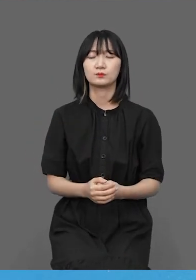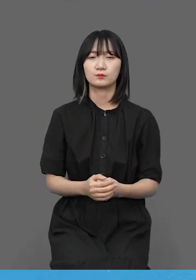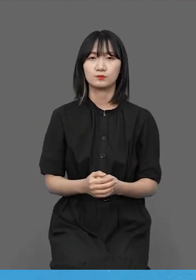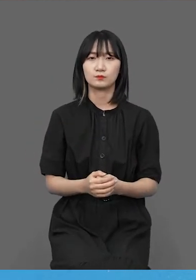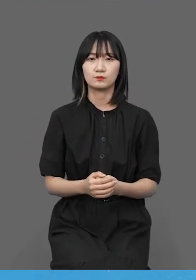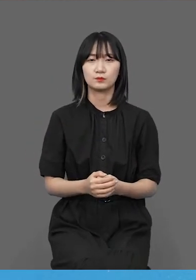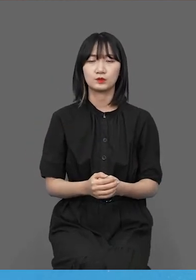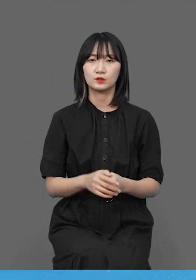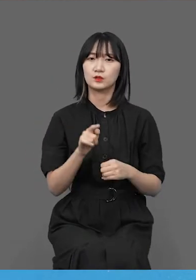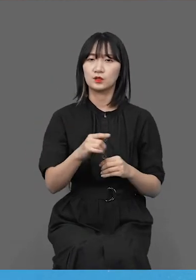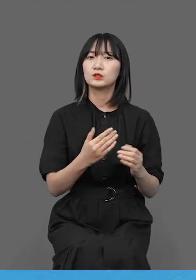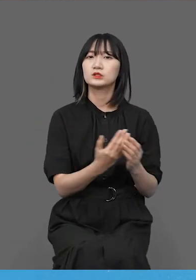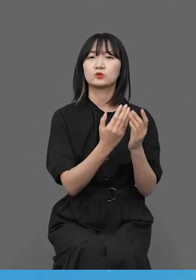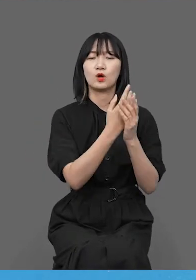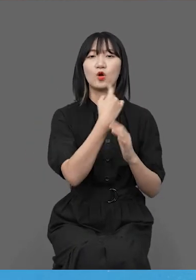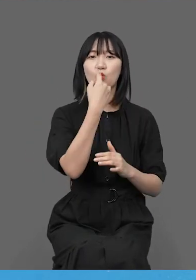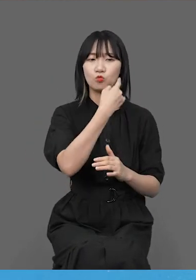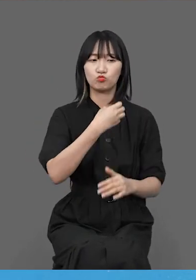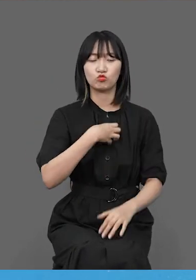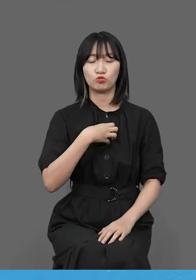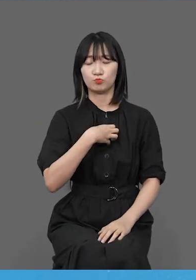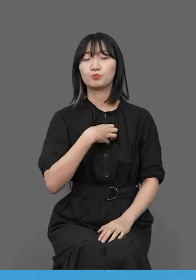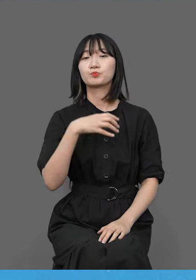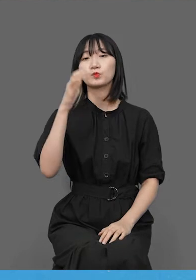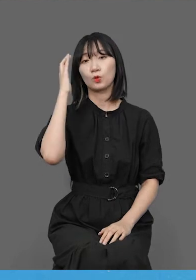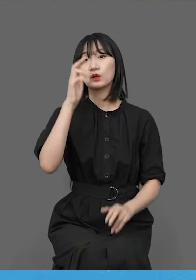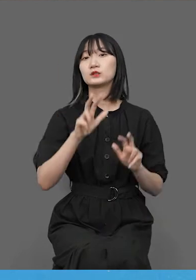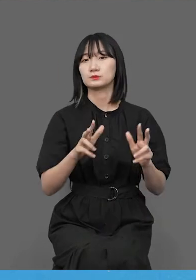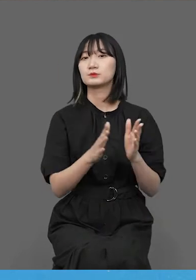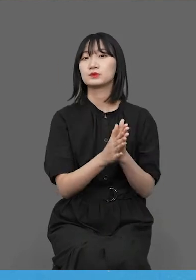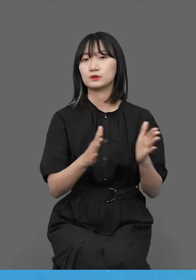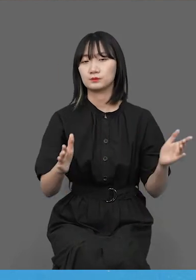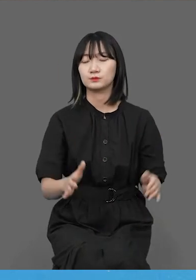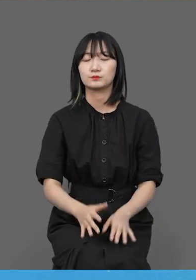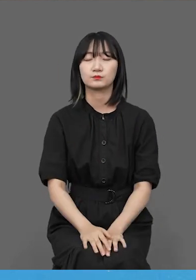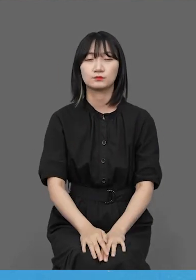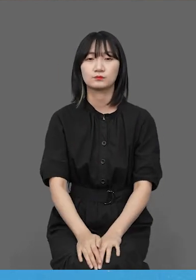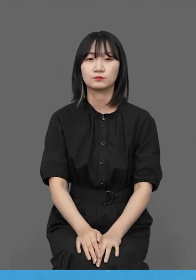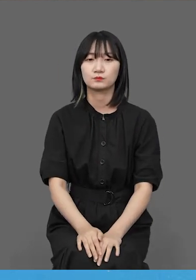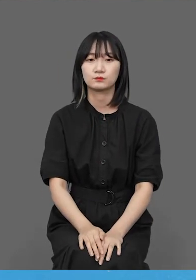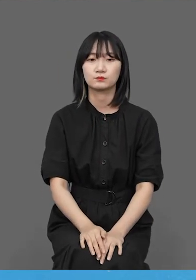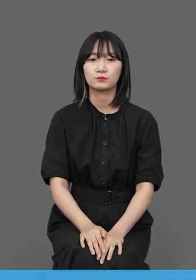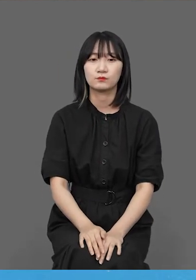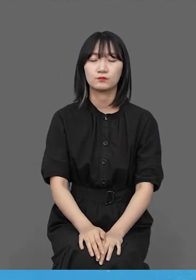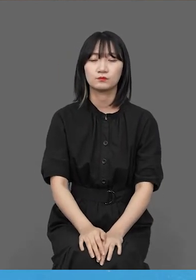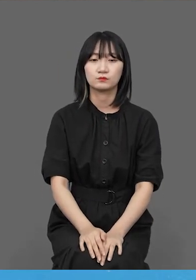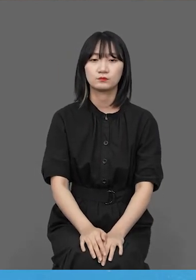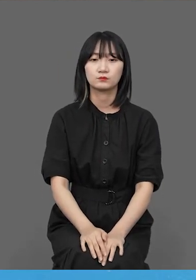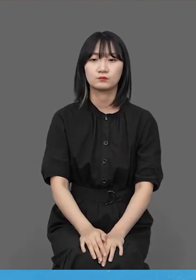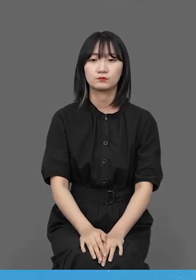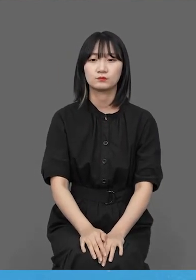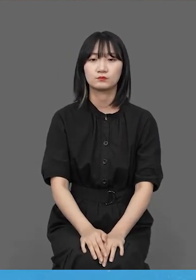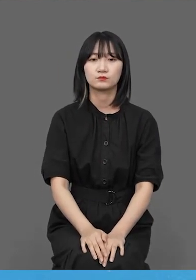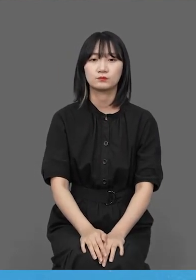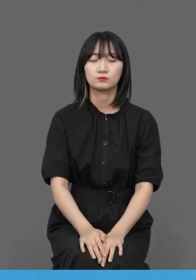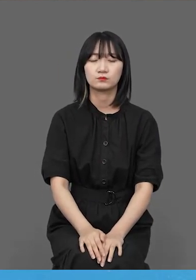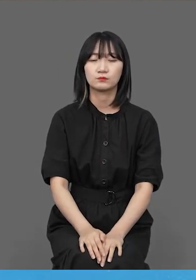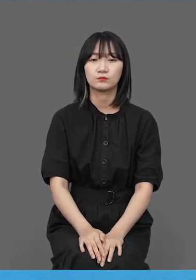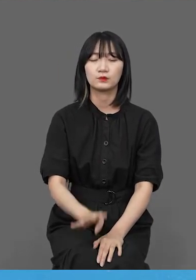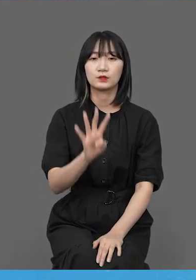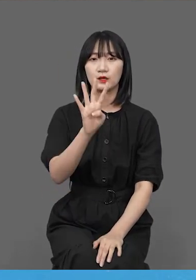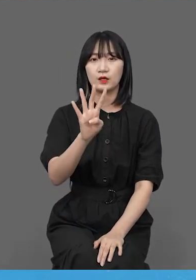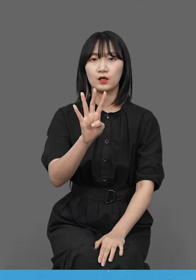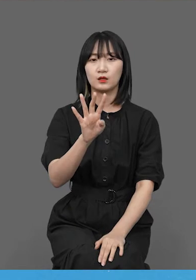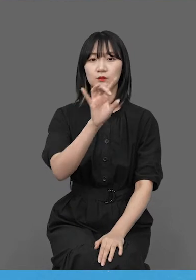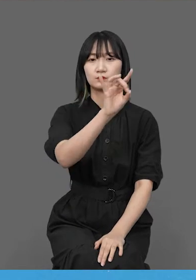상당히 위기이자 혼란의 시기에 접어들었다, 저는 그렇게 평가하고 싶거든요. 자, 요 4개 칸